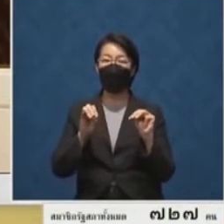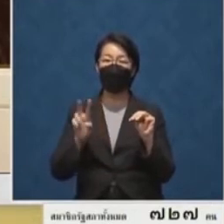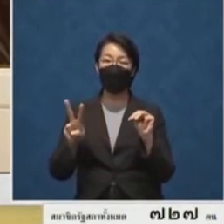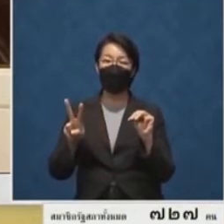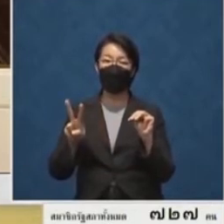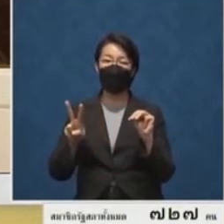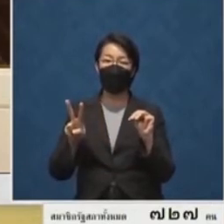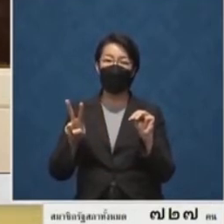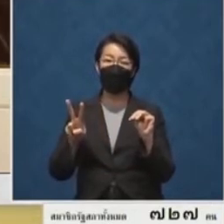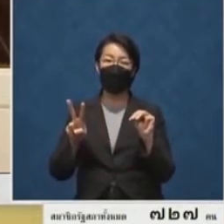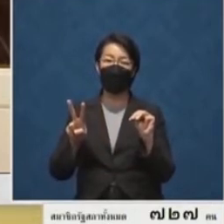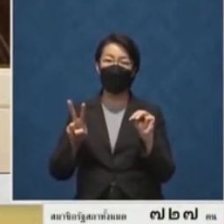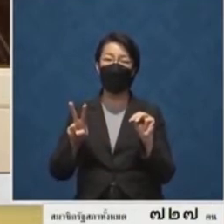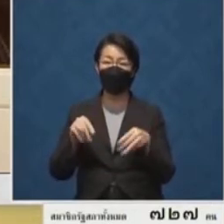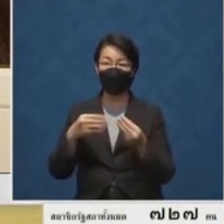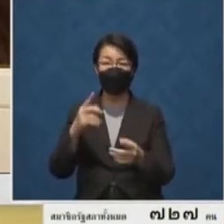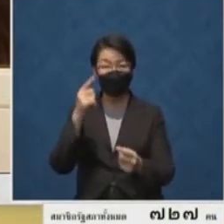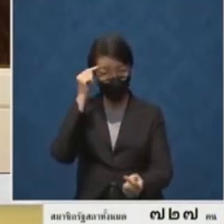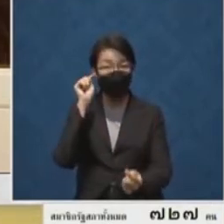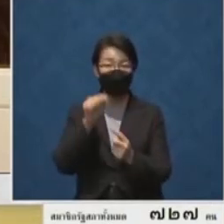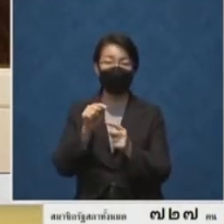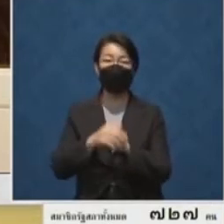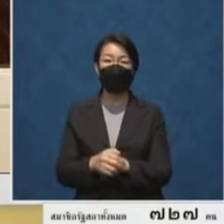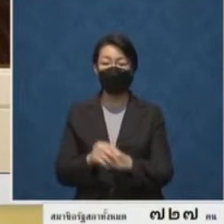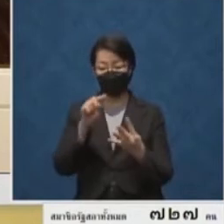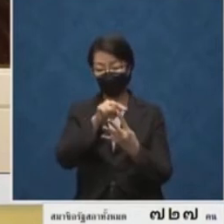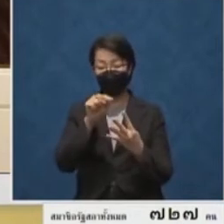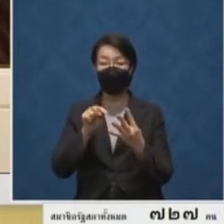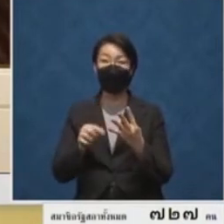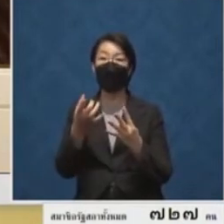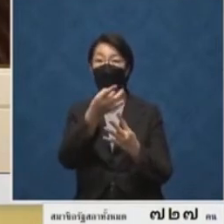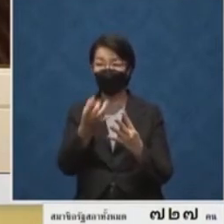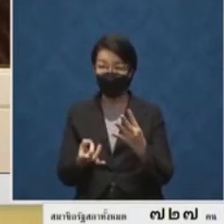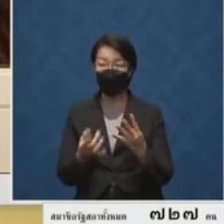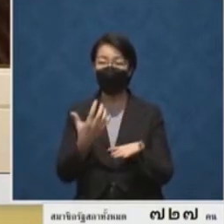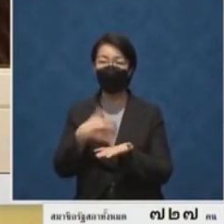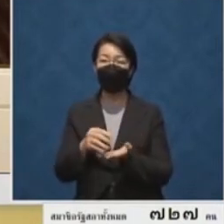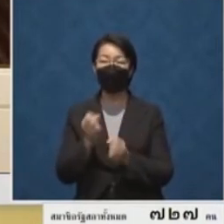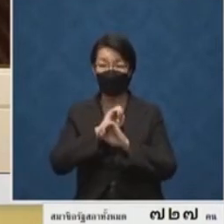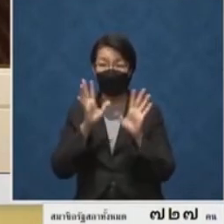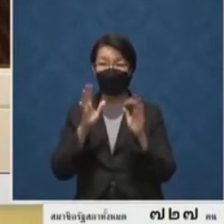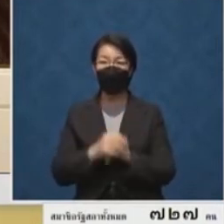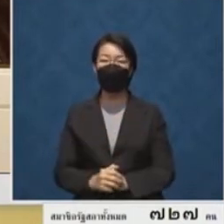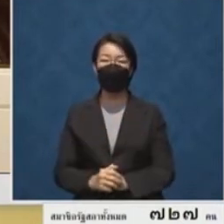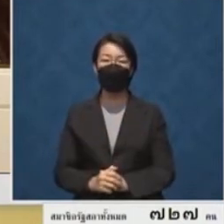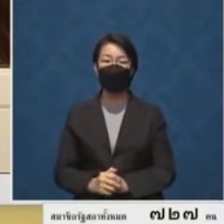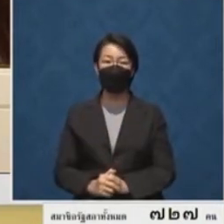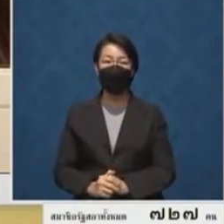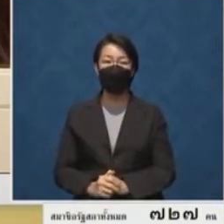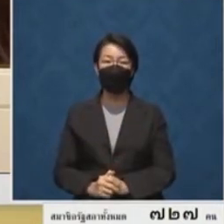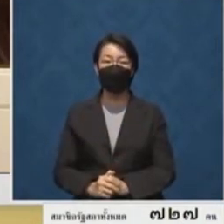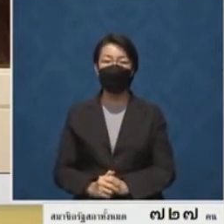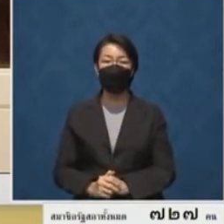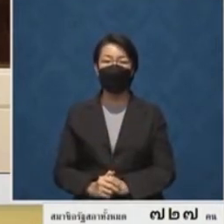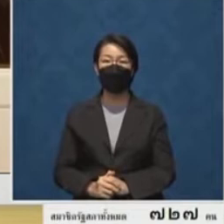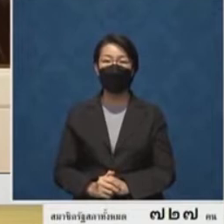272ครับอันนี้เพื่อความเข้าใจว่าอันดับ1 2 3 4คือเรื่องอะไรนะครับในการลงมติครับผมก็ทำความเข้